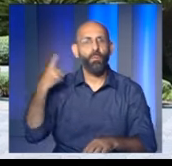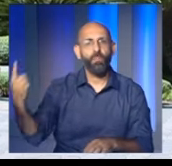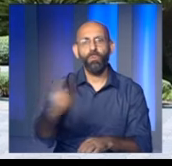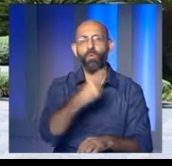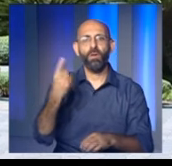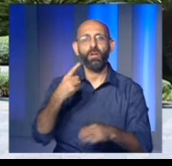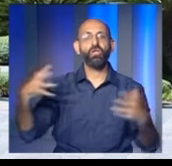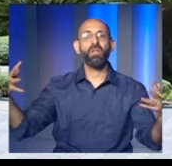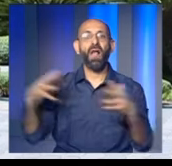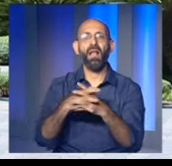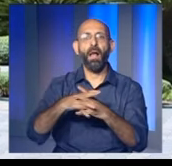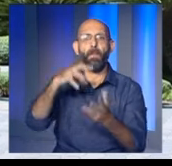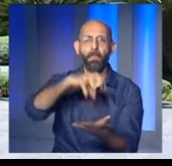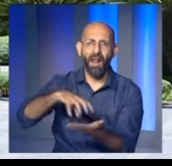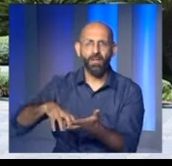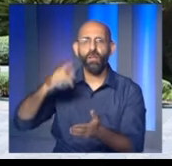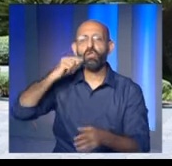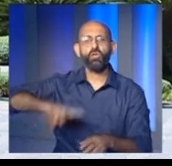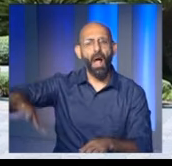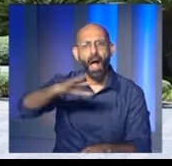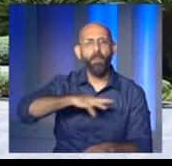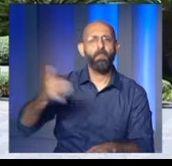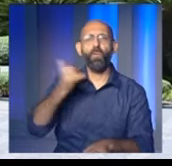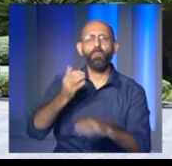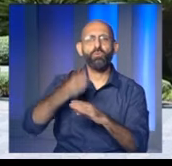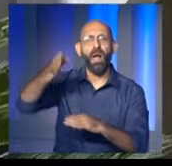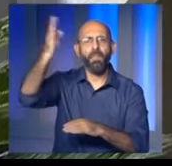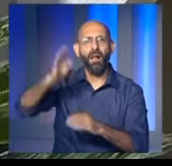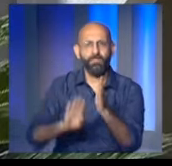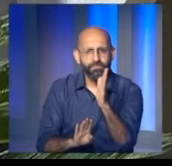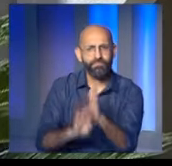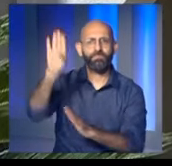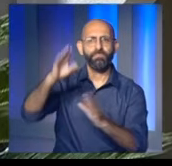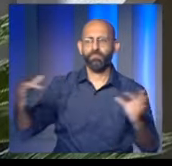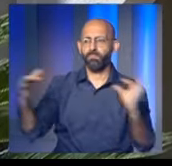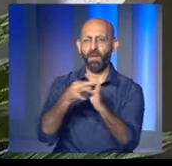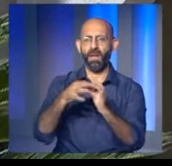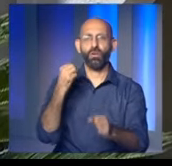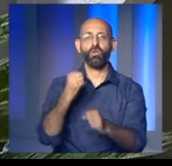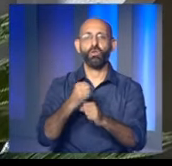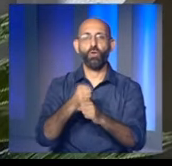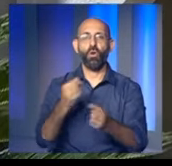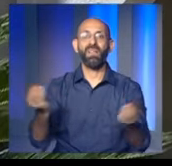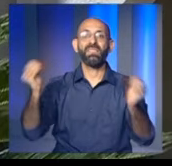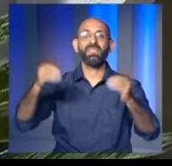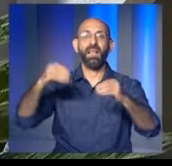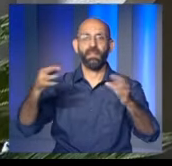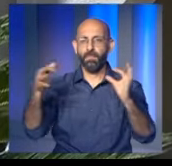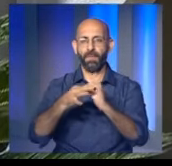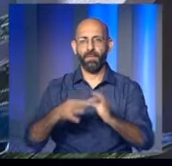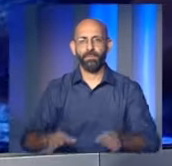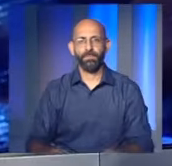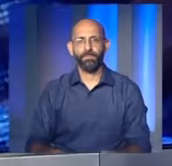صيغ التعاون المشترك في مختلف المجالات ما يخدم المصالح المشتركة لبلدينا وشعبينا في التقدم